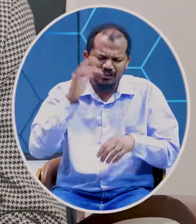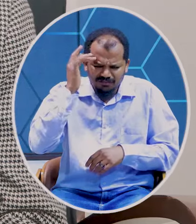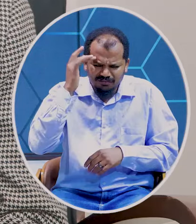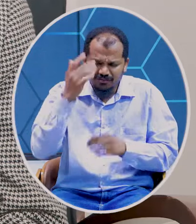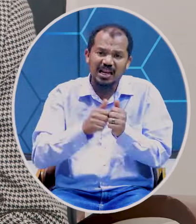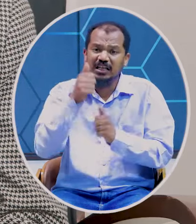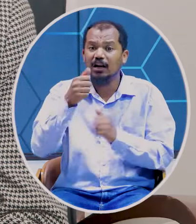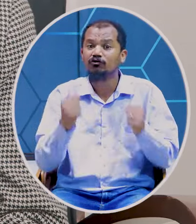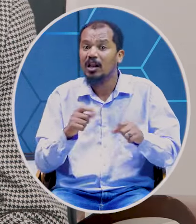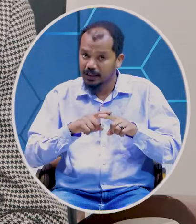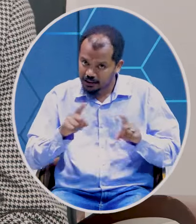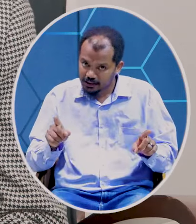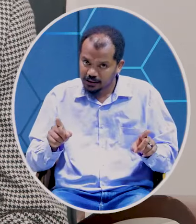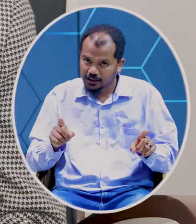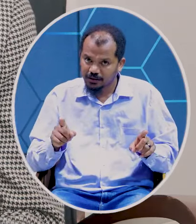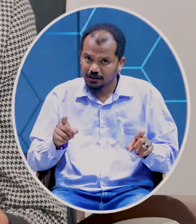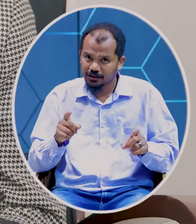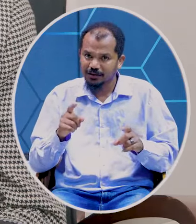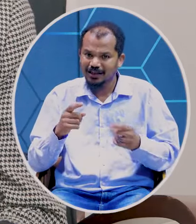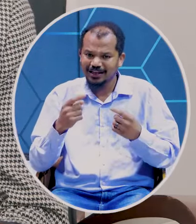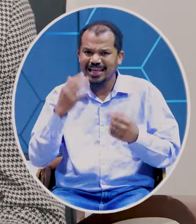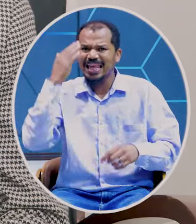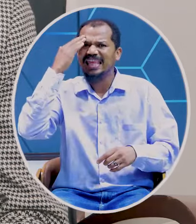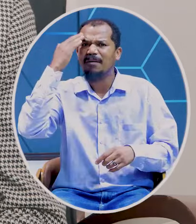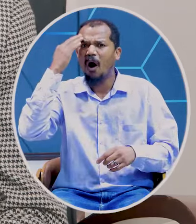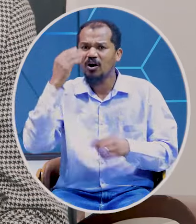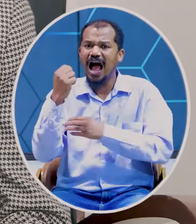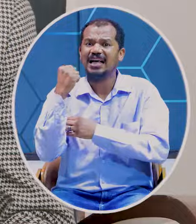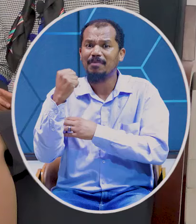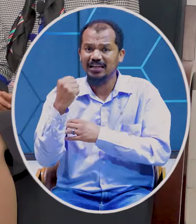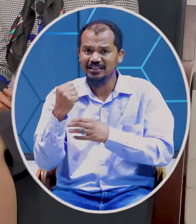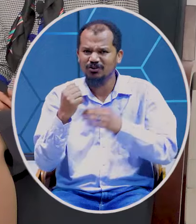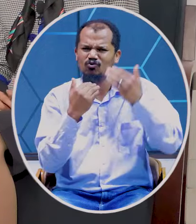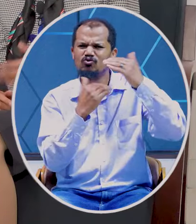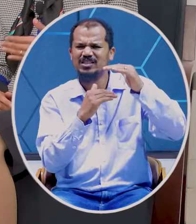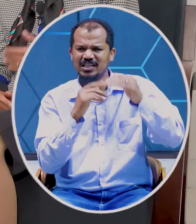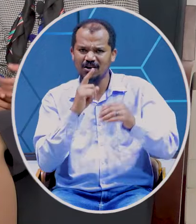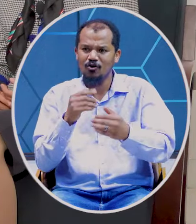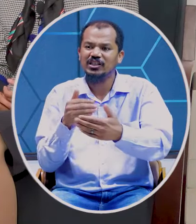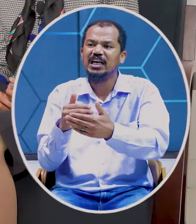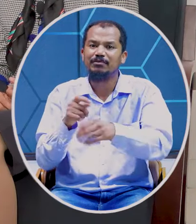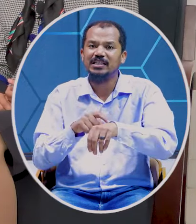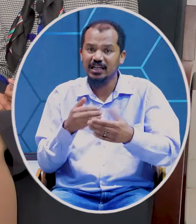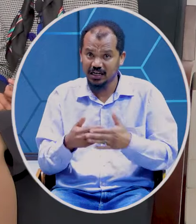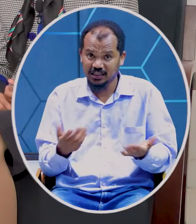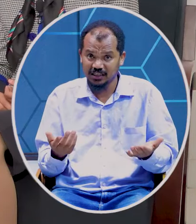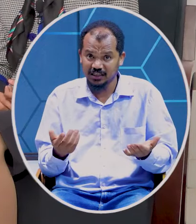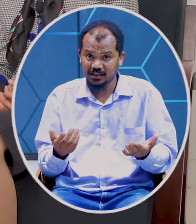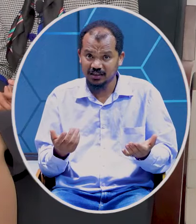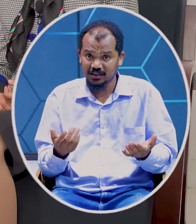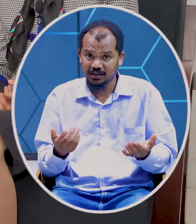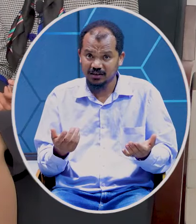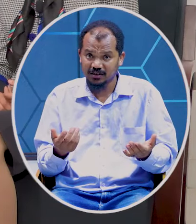ጊዜ ታመው ሊያሳልፉ ይችላሉ ግን ዳያግኖስ የማድረግ የማወቅ አቅማችንም ውስን ነበር እስከ ቅርብ ጊዜያት ድረስ